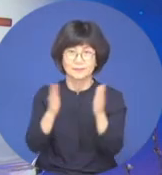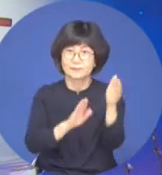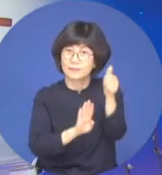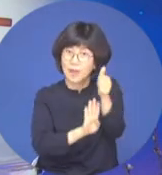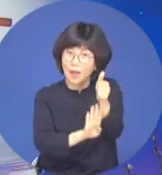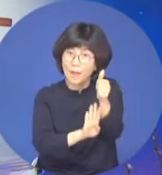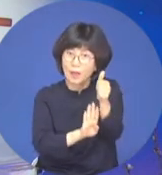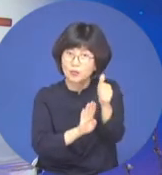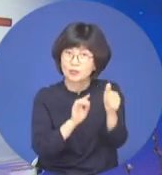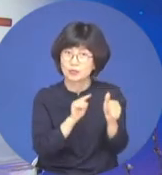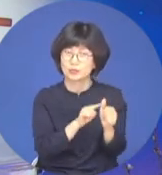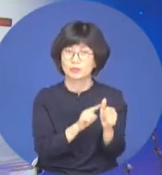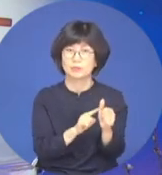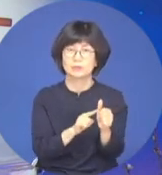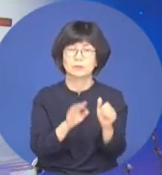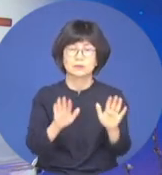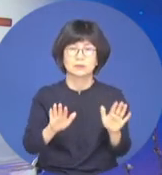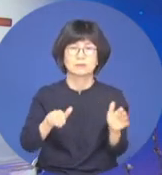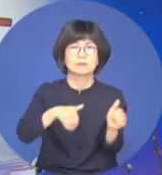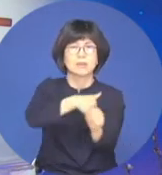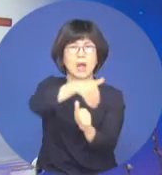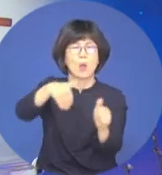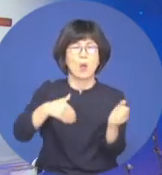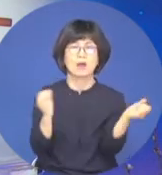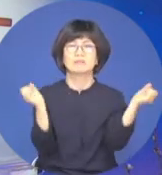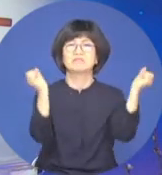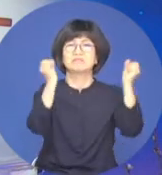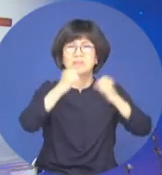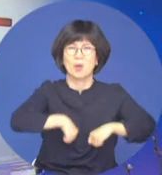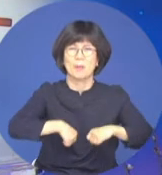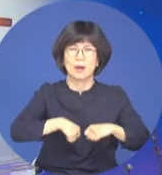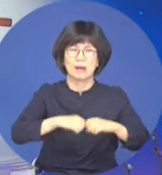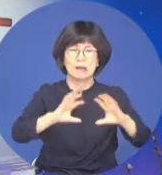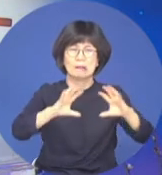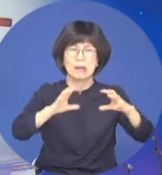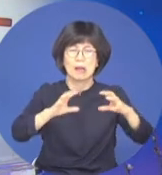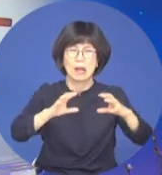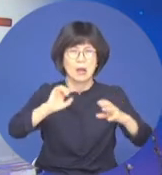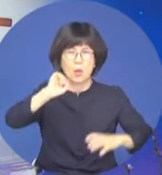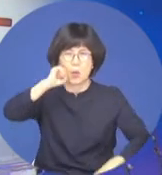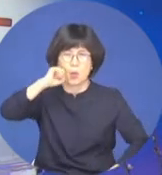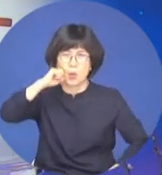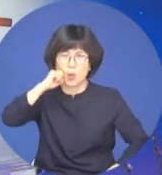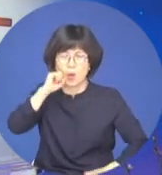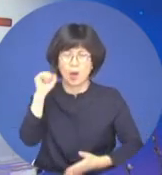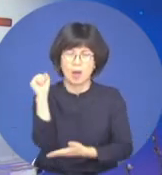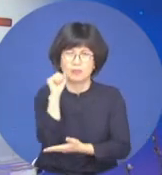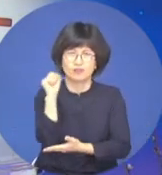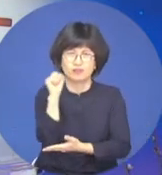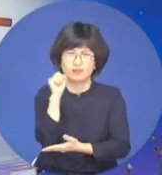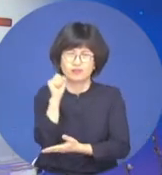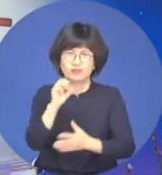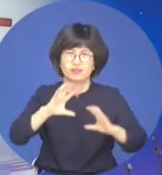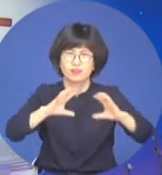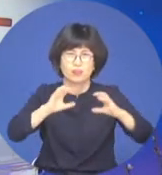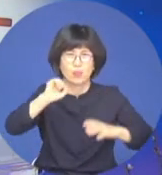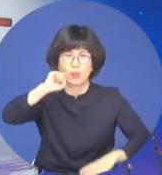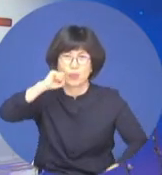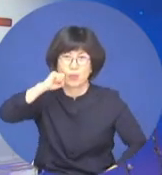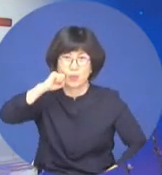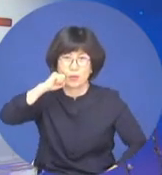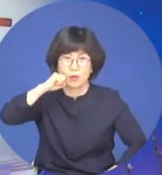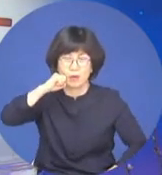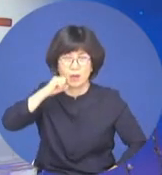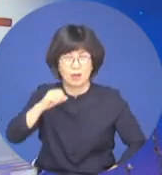이렇게 절망의 시대잖아요. 절망의 시대, 나라는 점점 흔들리고 있고, 네? 그리고 가망성은